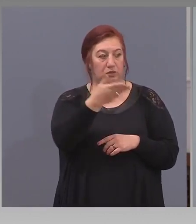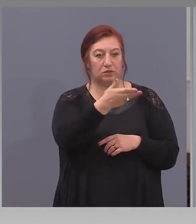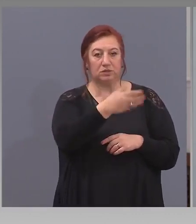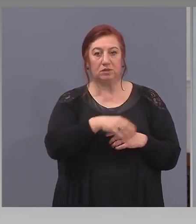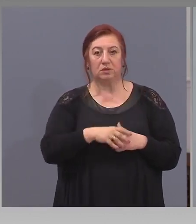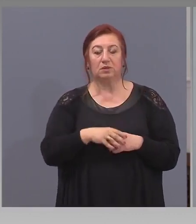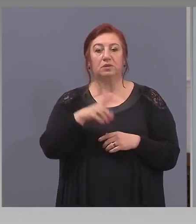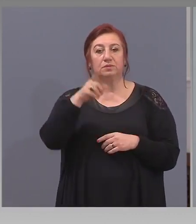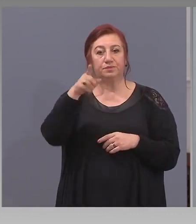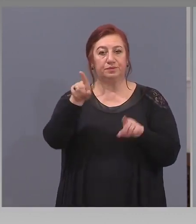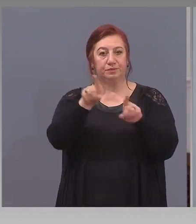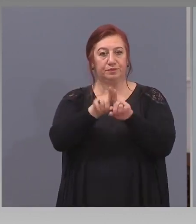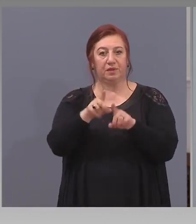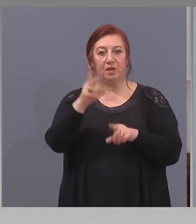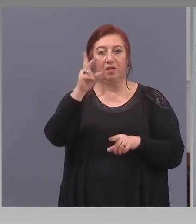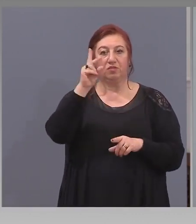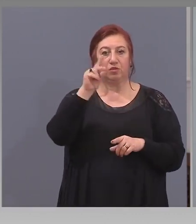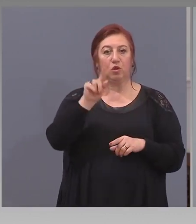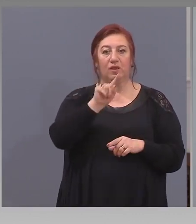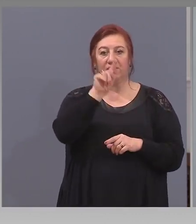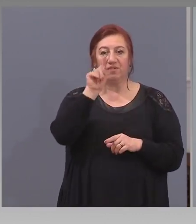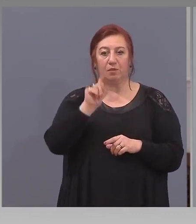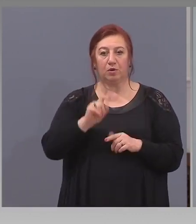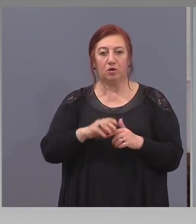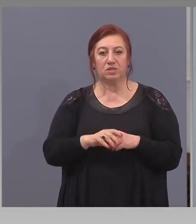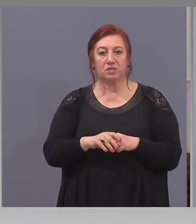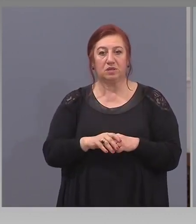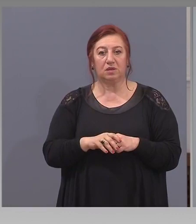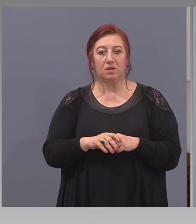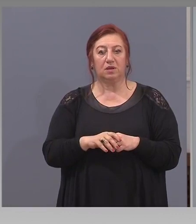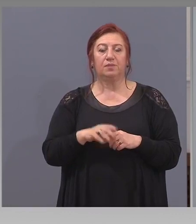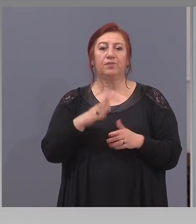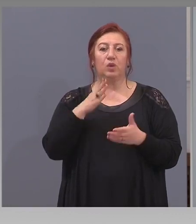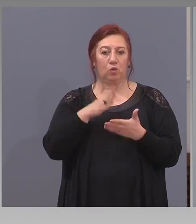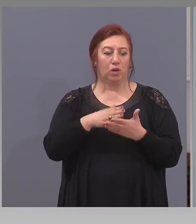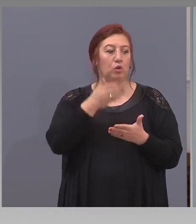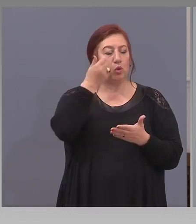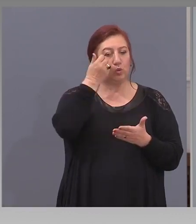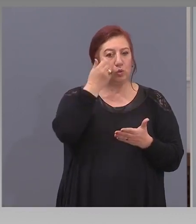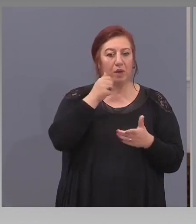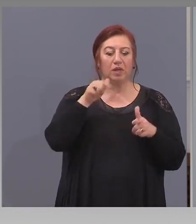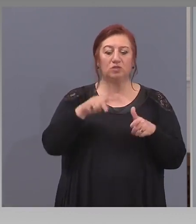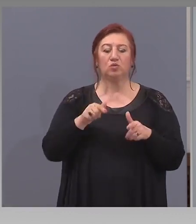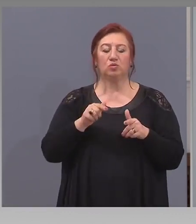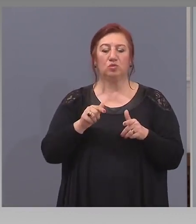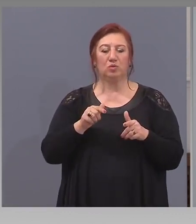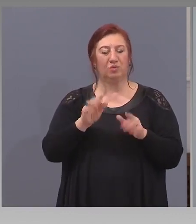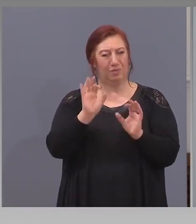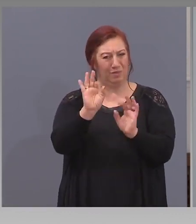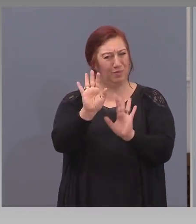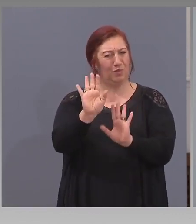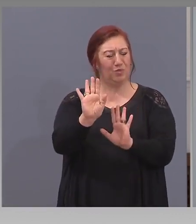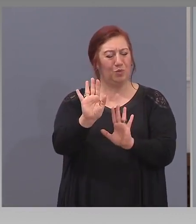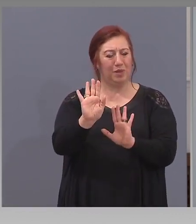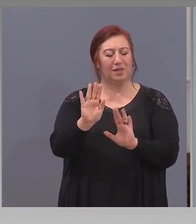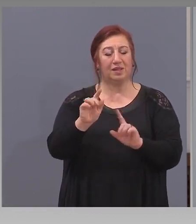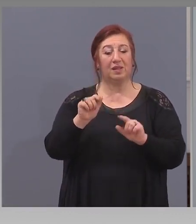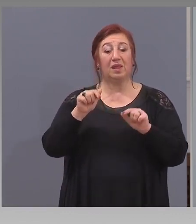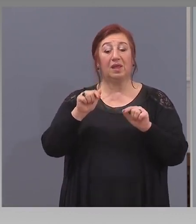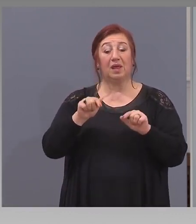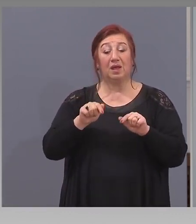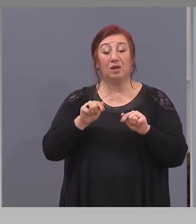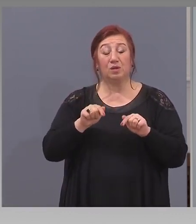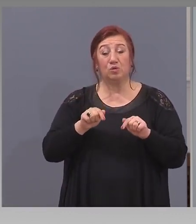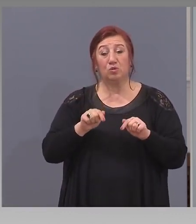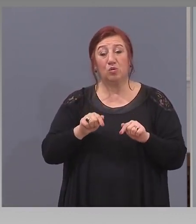Може би още един въпрос, аз казах два все пак. Добре. Нали, така конкретно... Защото, нали, говореха за свободата... Момент. Тук щело последното